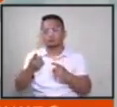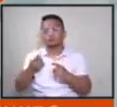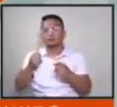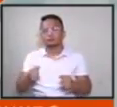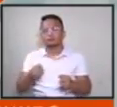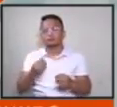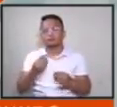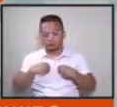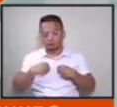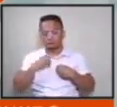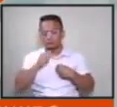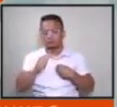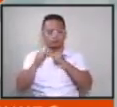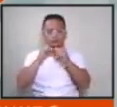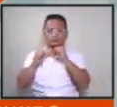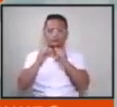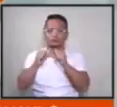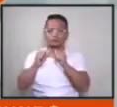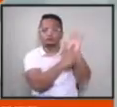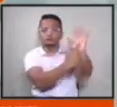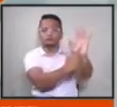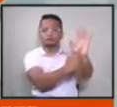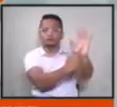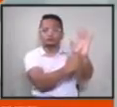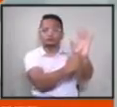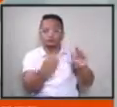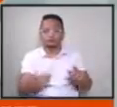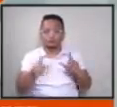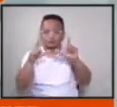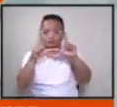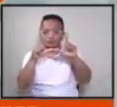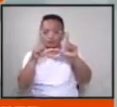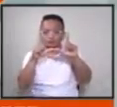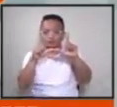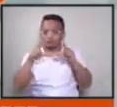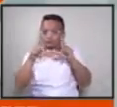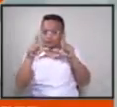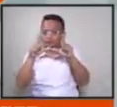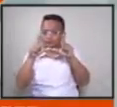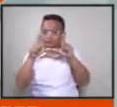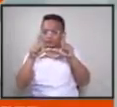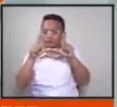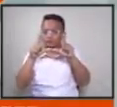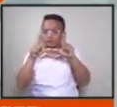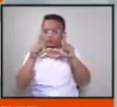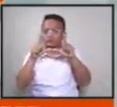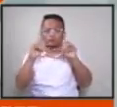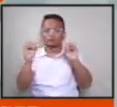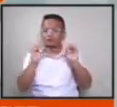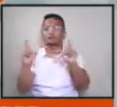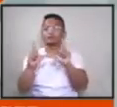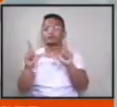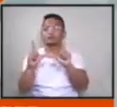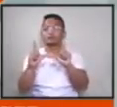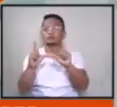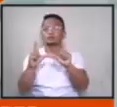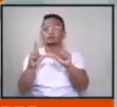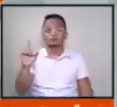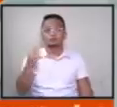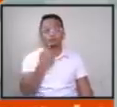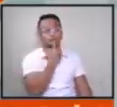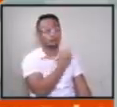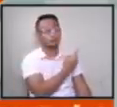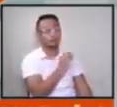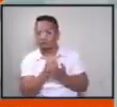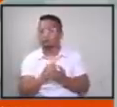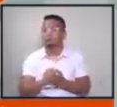mo na ipi-deny. Wala po, sir. Okay, kasi pag lumabas na wala kang lisensya, patatanggalan ka namin ng lisensya. At kapag lumabas na wala kang lisensya, pare-raid namin yung bahay mo.